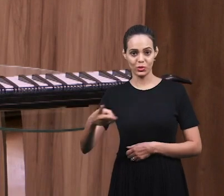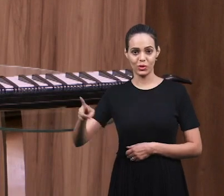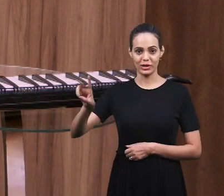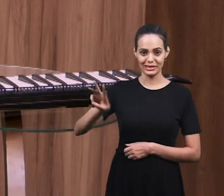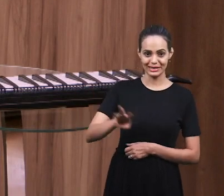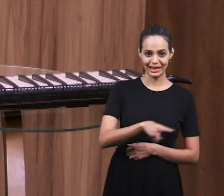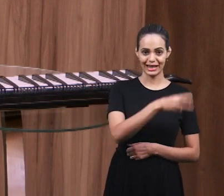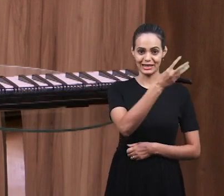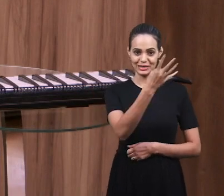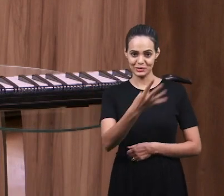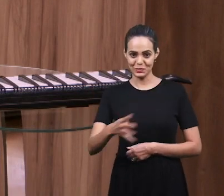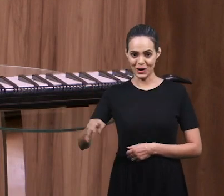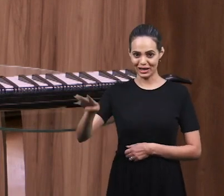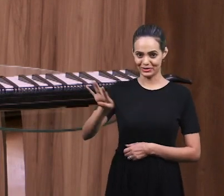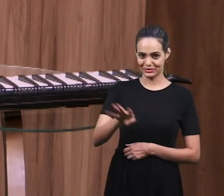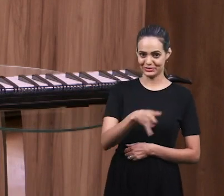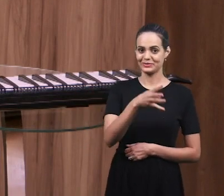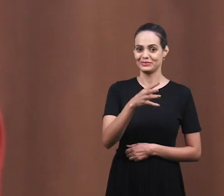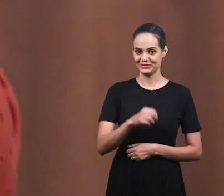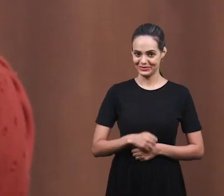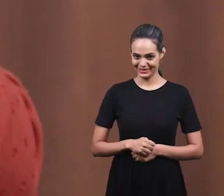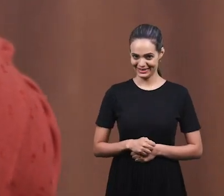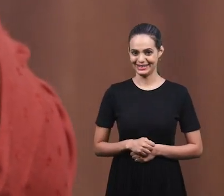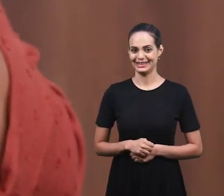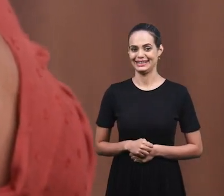1, 2, 3, 4. 3, 4.